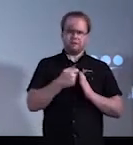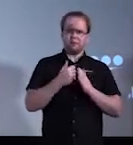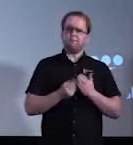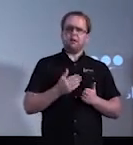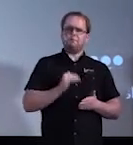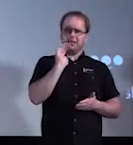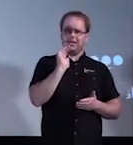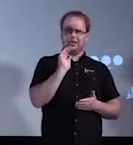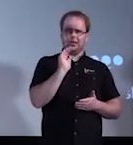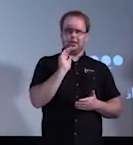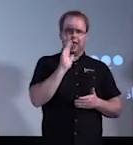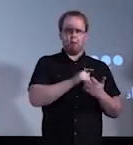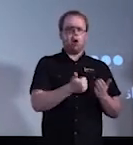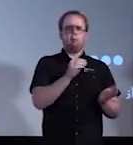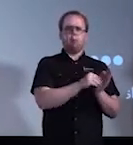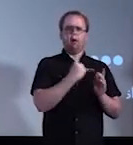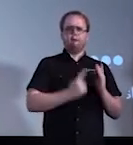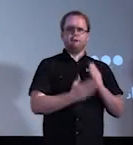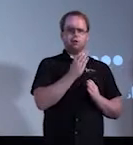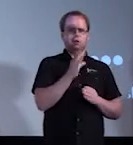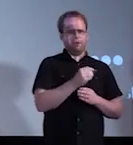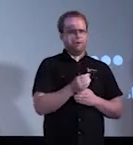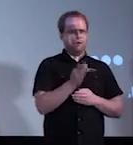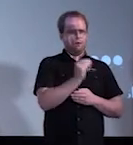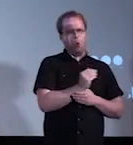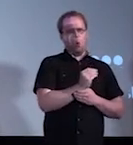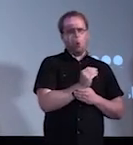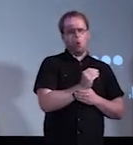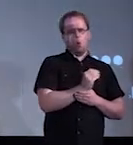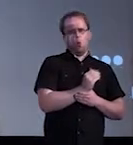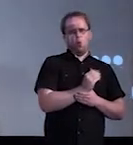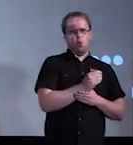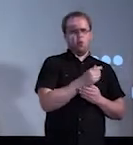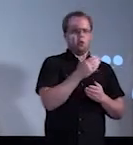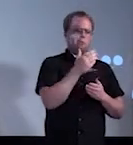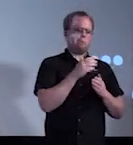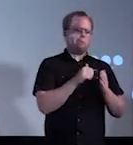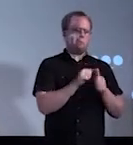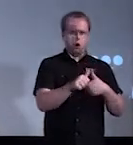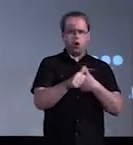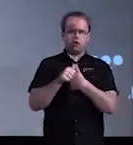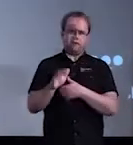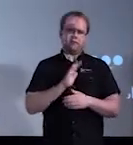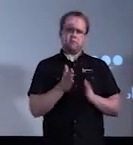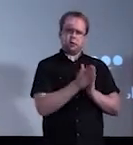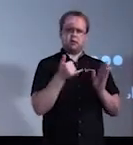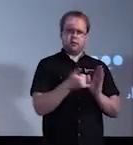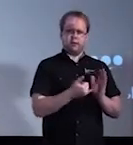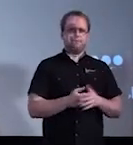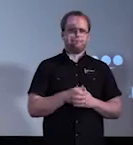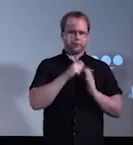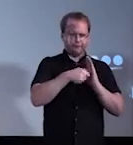mer än att hanteras i ett avtal där några få parter finns kvar och tycker om den. Filmen ska hanteras och tas av